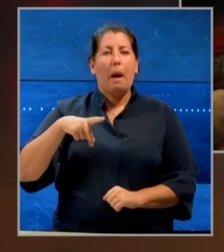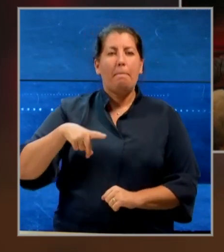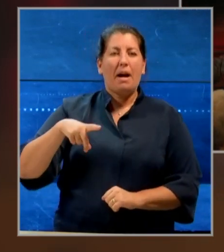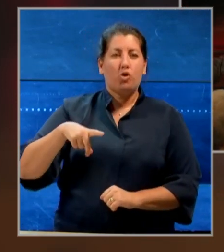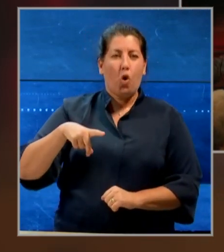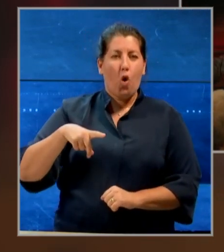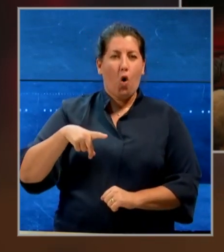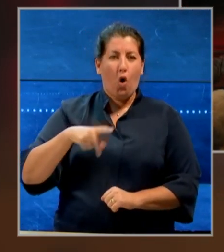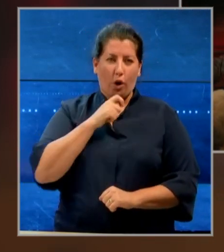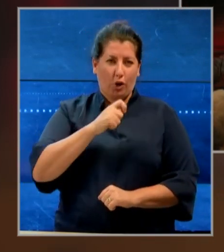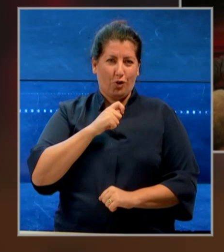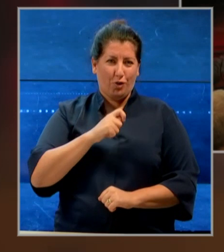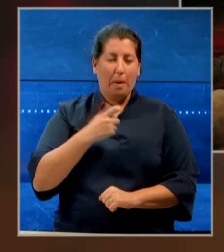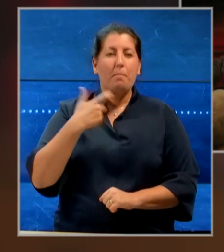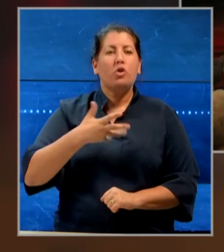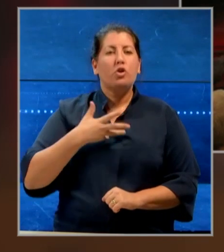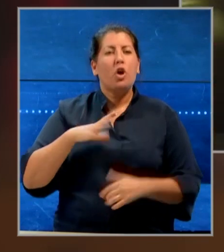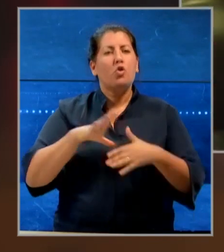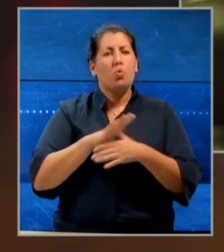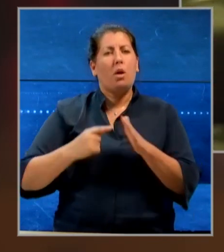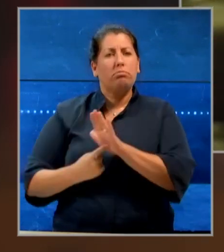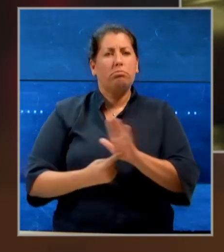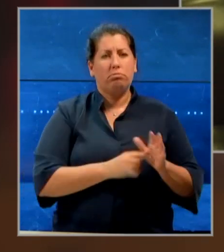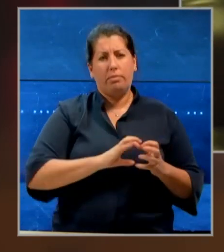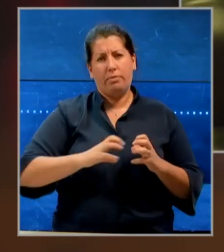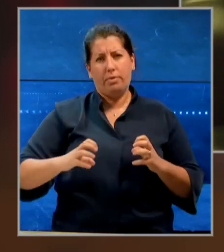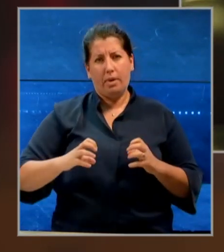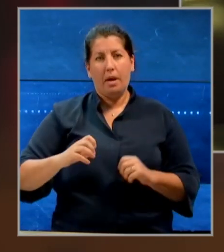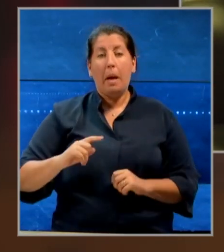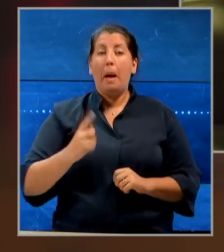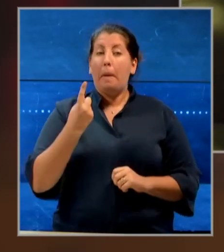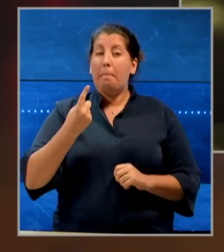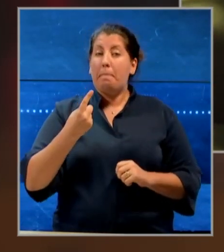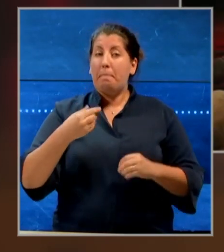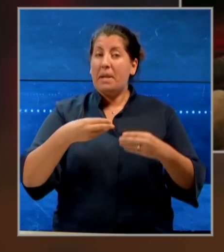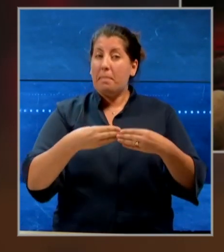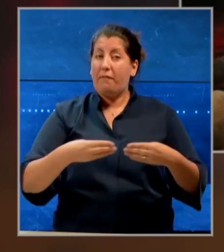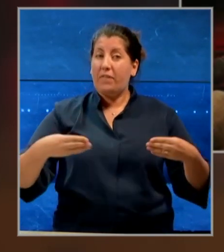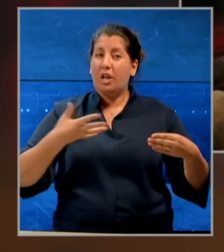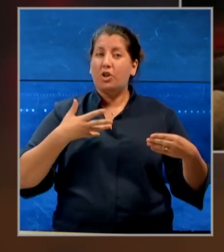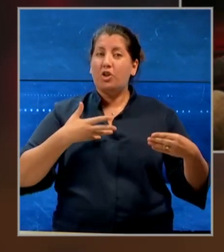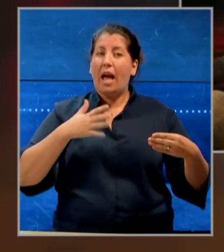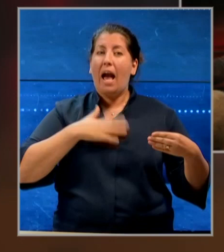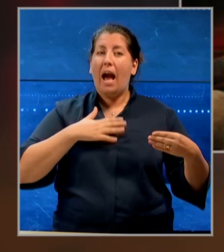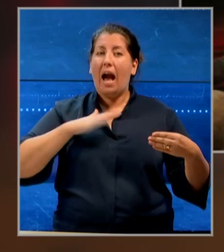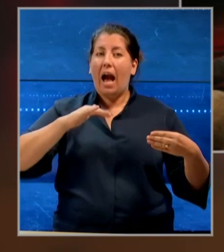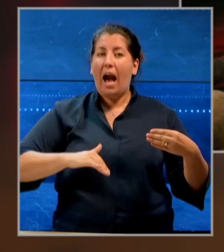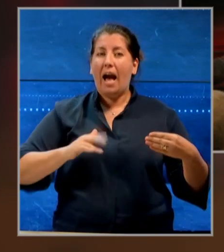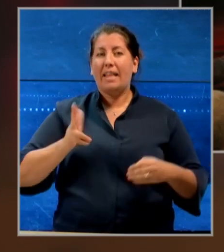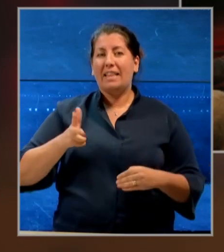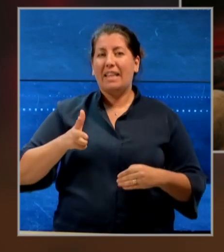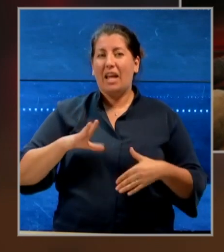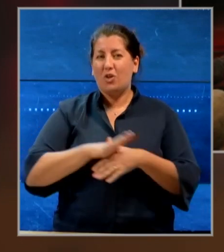abbiamo diverse squadre da presentarvi. Intanto abbiamo in prima fila, nelle prime due file, gli under 13 del Bari.